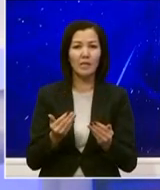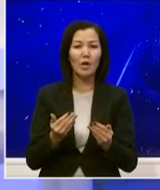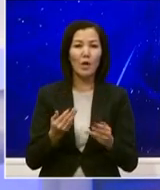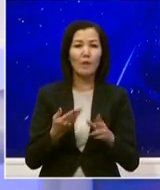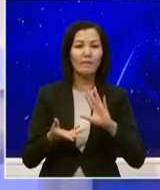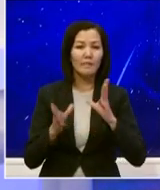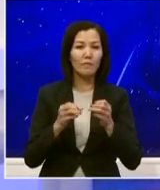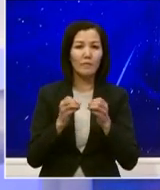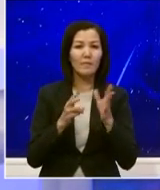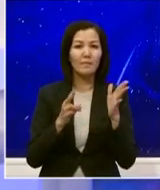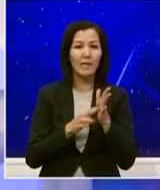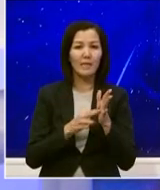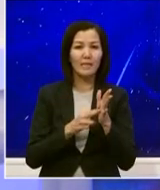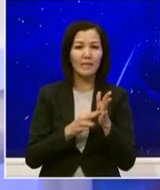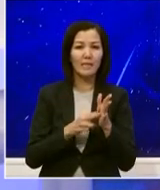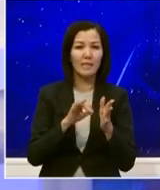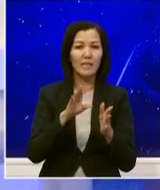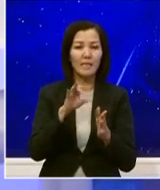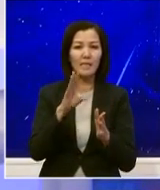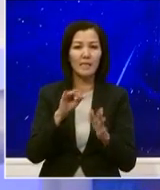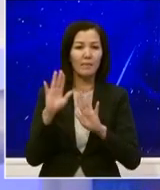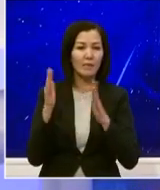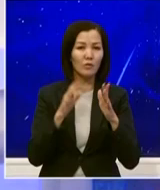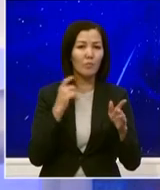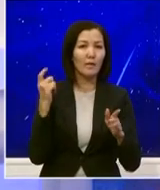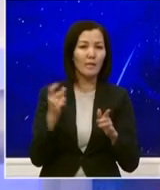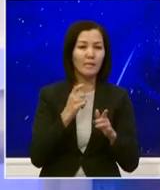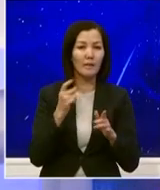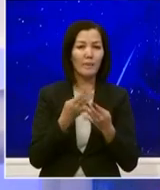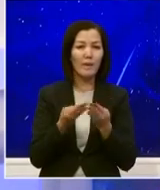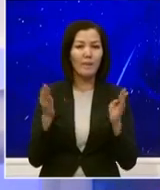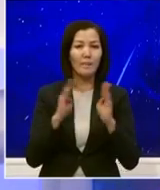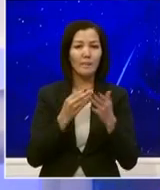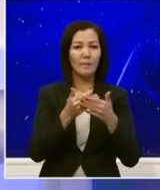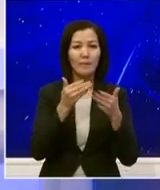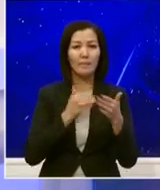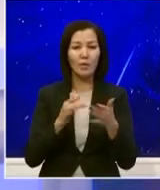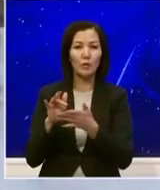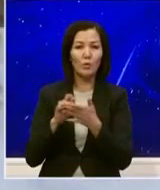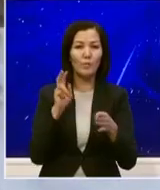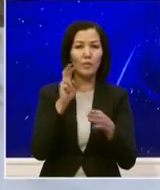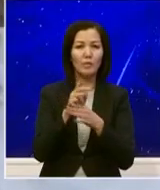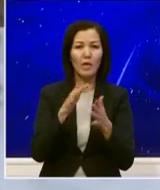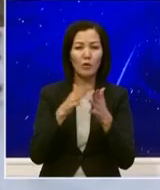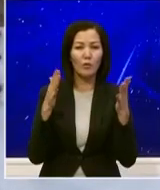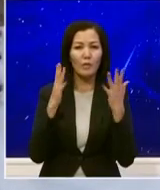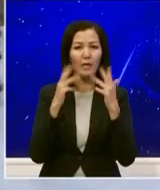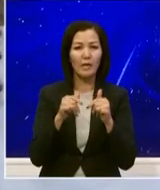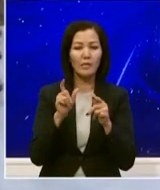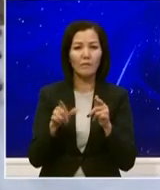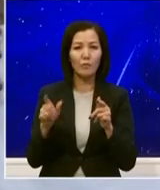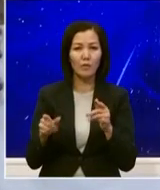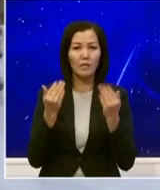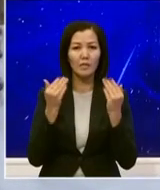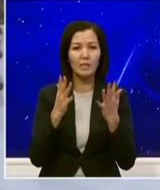мало 17. Один из них в Исыкском лесном хозяйстве. До пандемии популярный туробъект посещало огромное количество туристов.